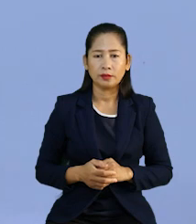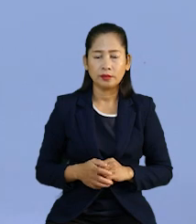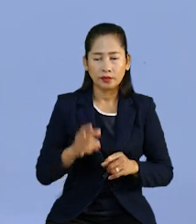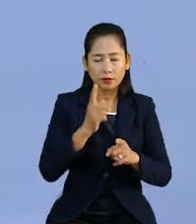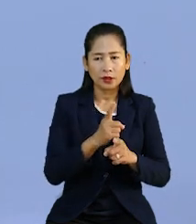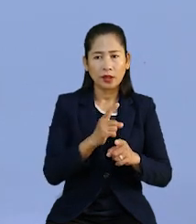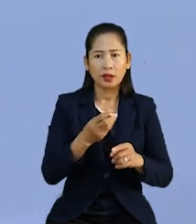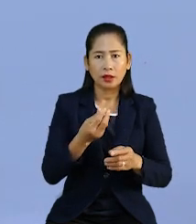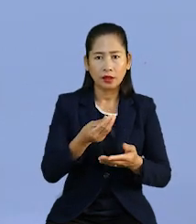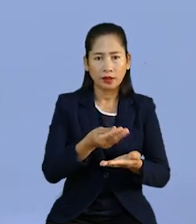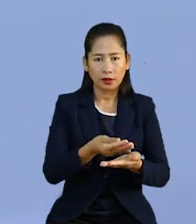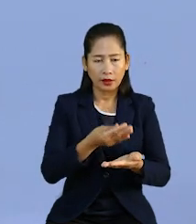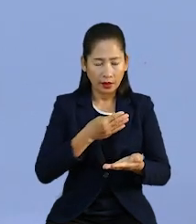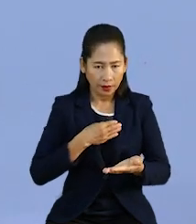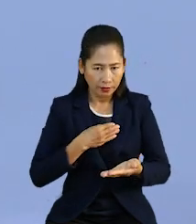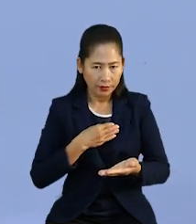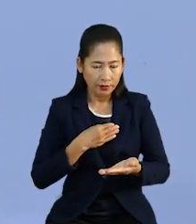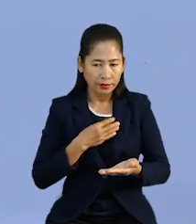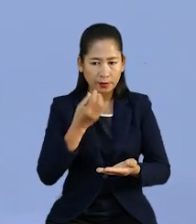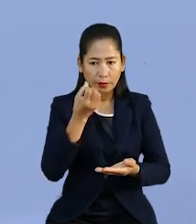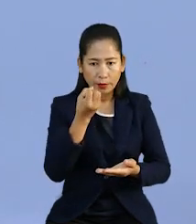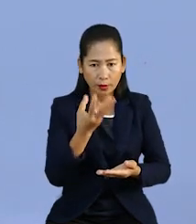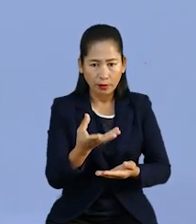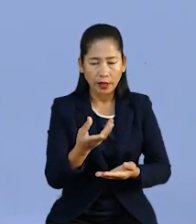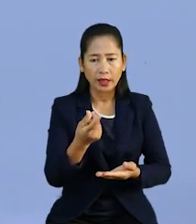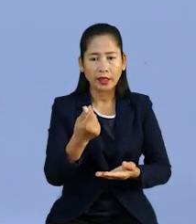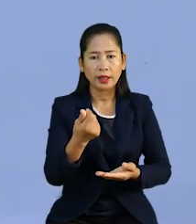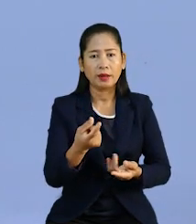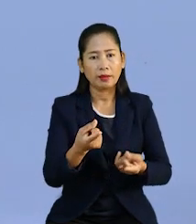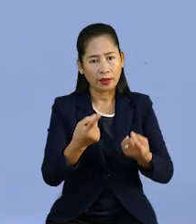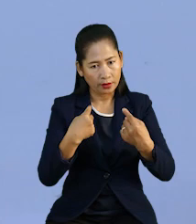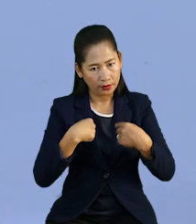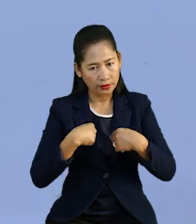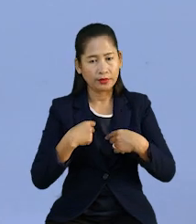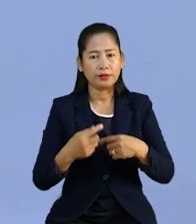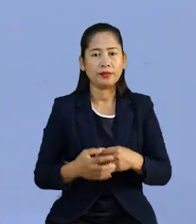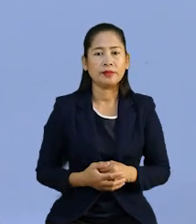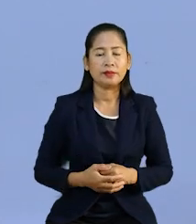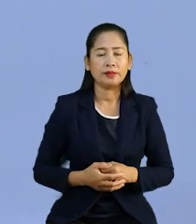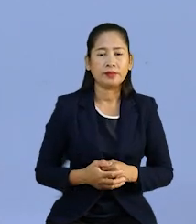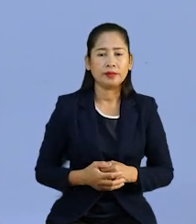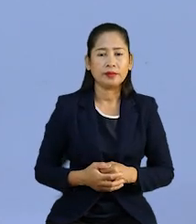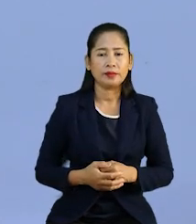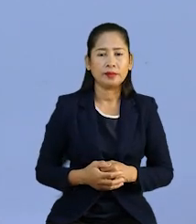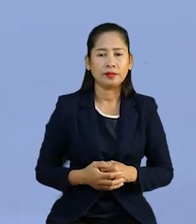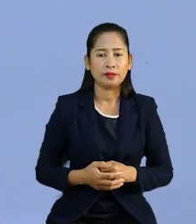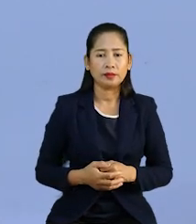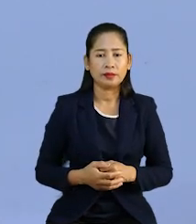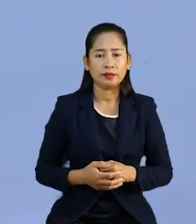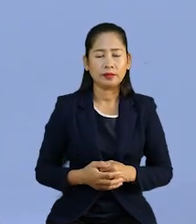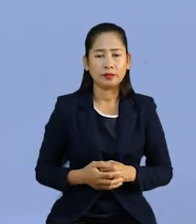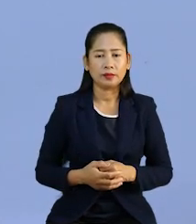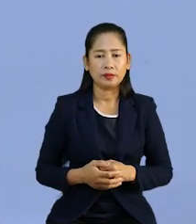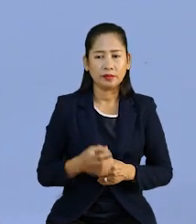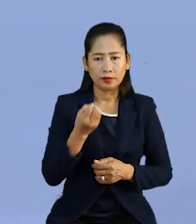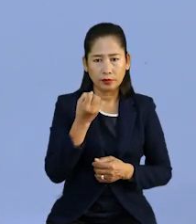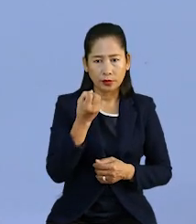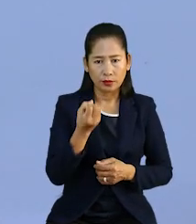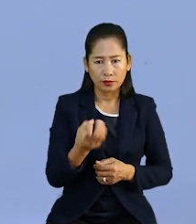trớ áp ra còn man riêng một quên nhé trớ áp ra còn man